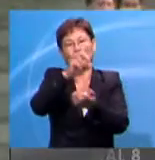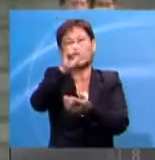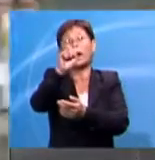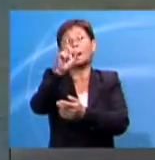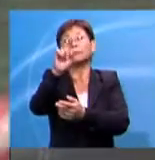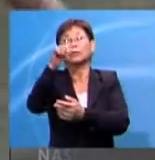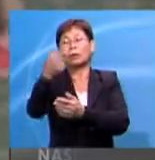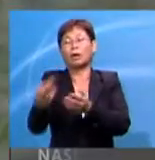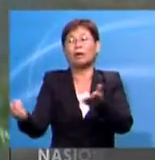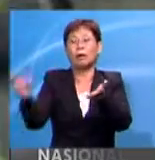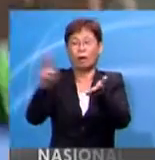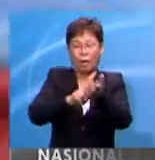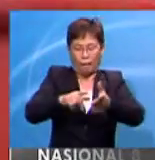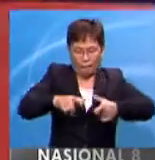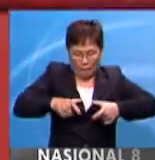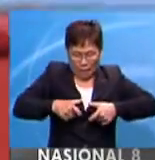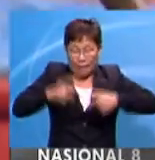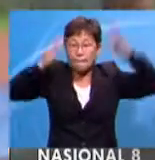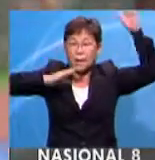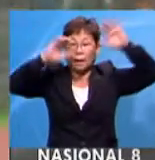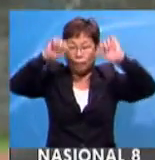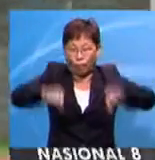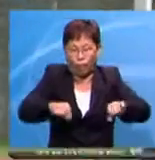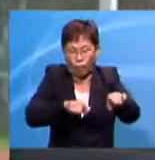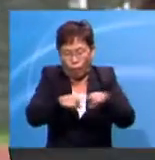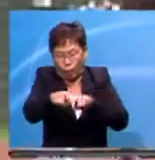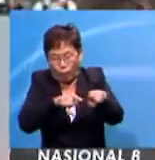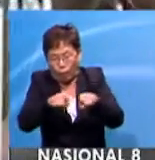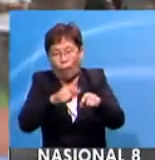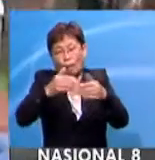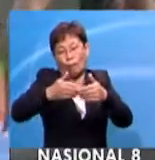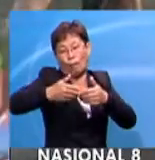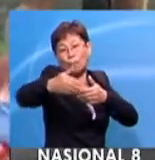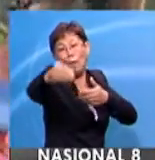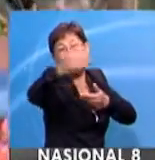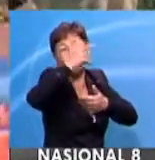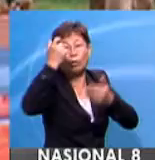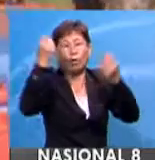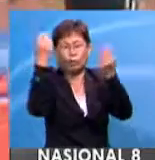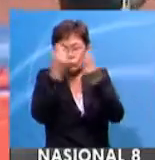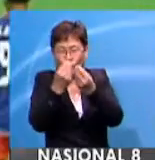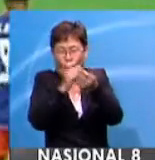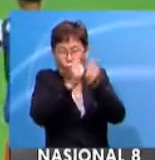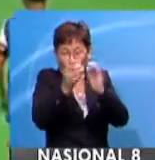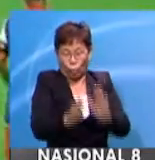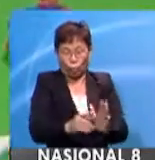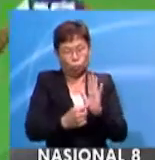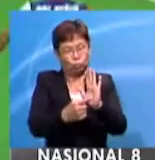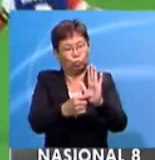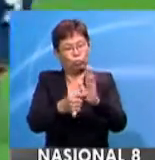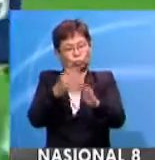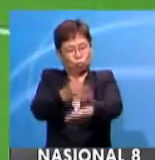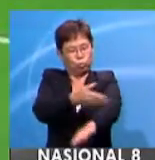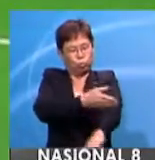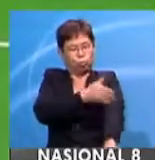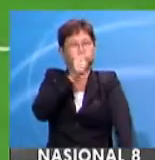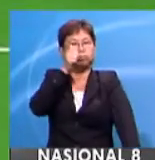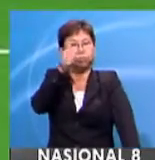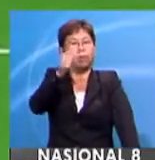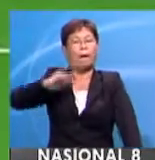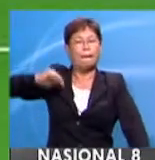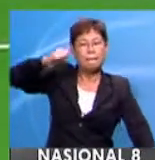ini menyaksikan Malaysia mampu untuk bersaing lebih jauh memenangkan prata atlet kali ini menunjukkan prestasi membran Sangkan